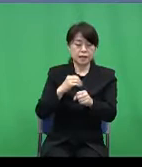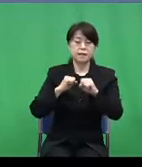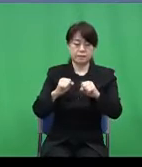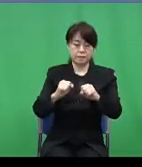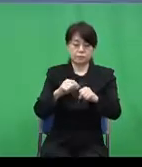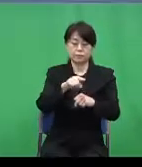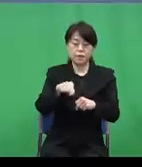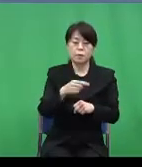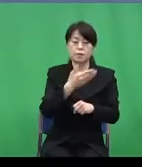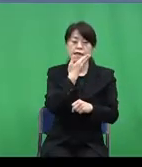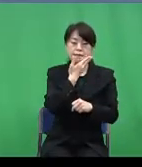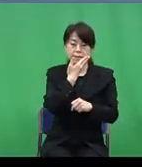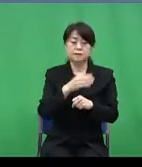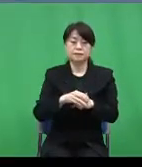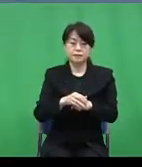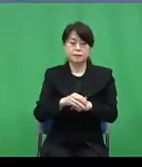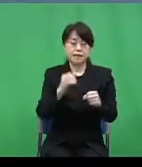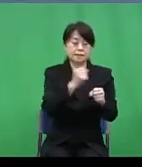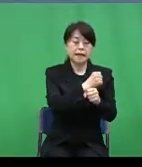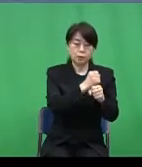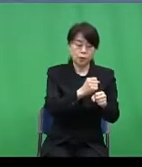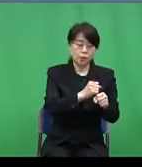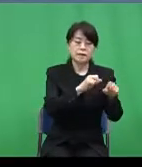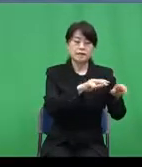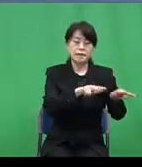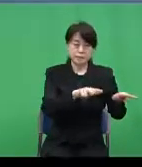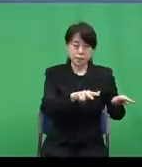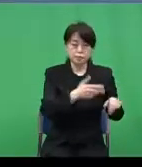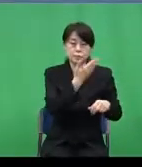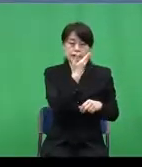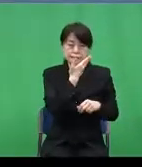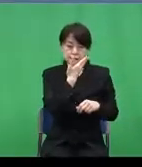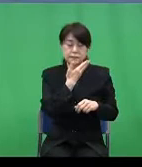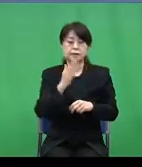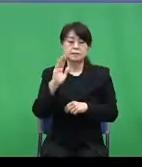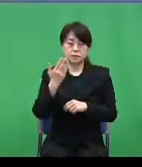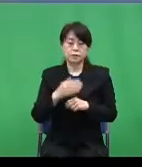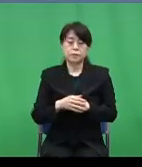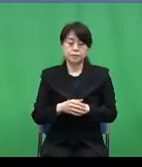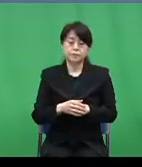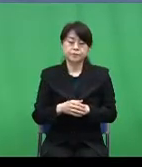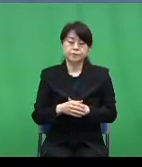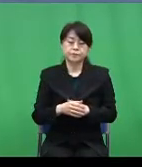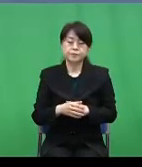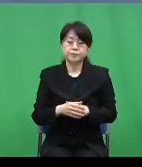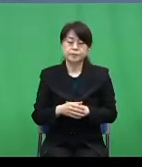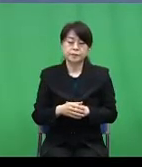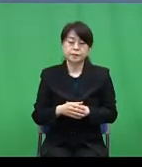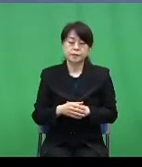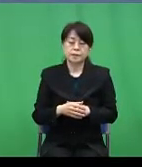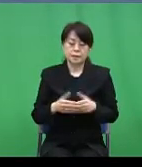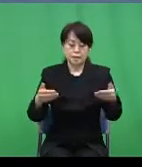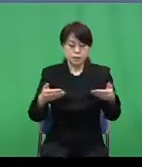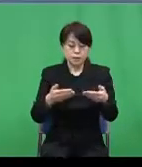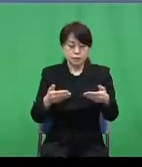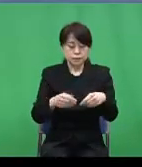事ですし、から産業政策も大事ですけれども、やはりまあ就職